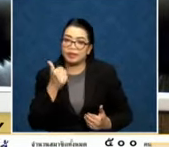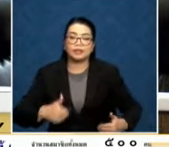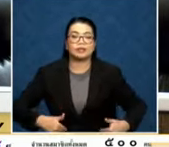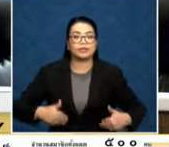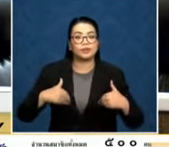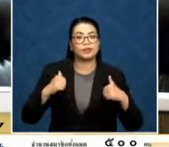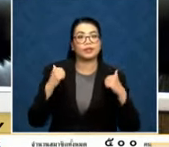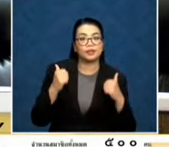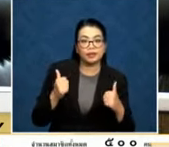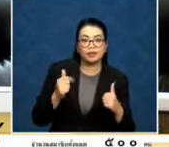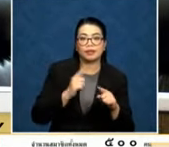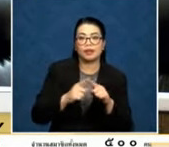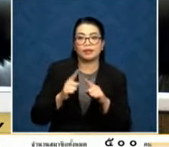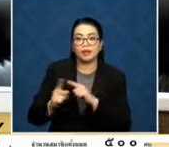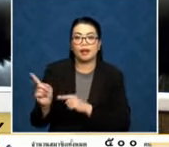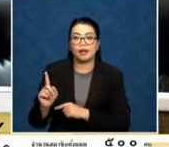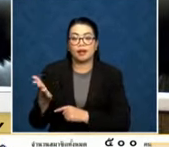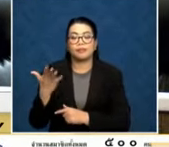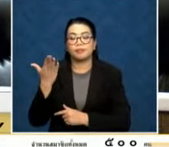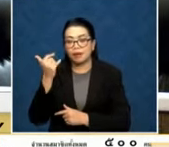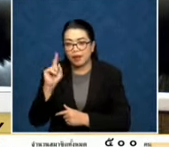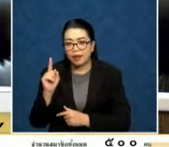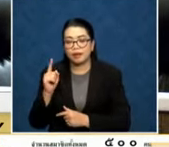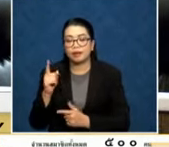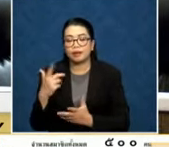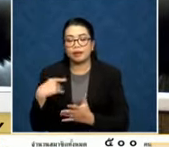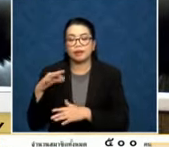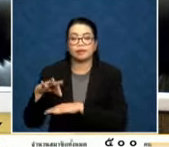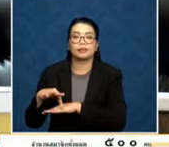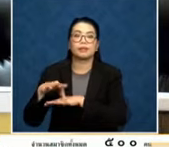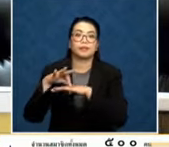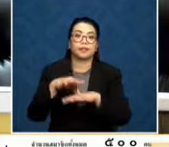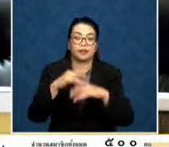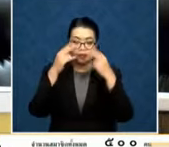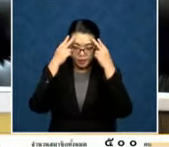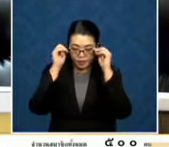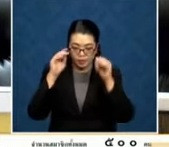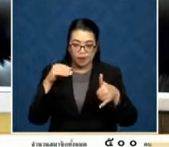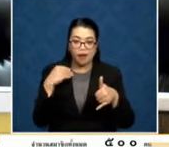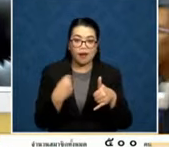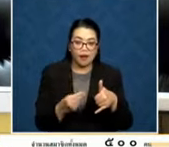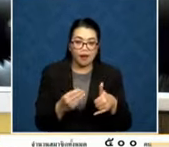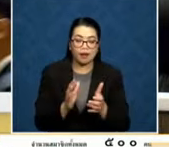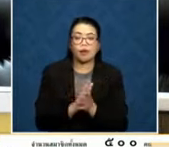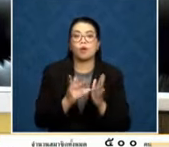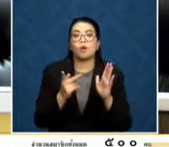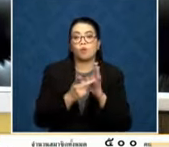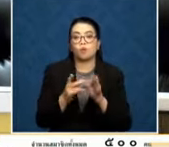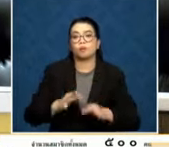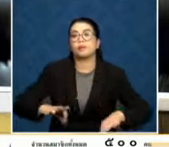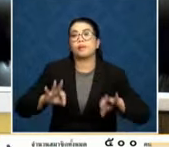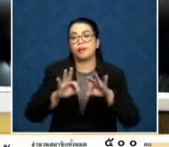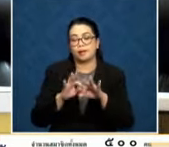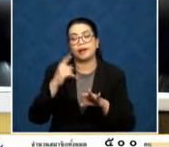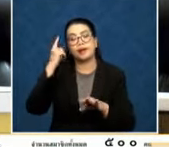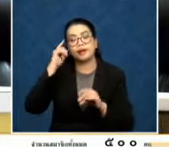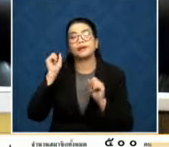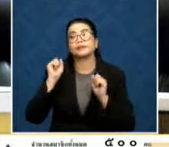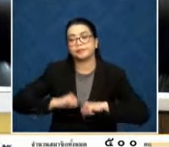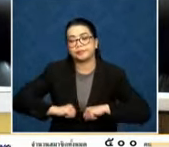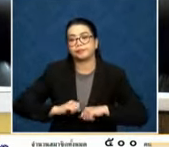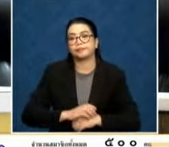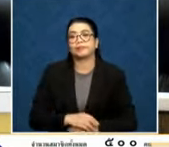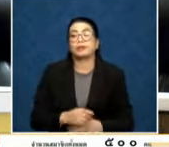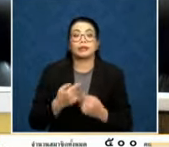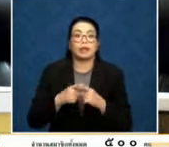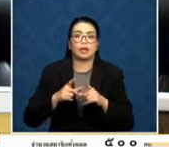ฐานะที่ท่านเข้ามารับภาระหน้าที่นะครับอันนี้ในในการกู้ก็มีความจำเป็นก็เห็นด้วยแต่สิ่ง